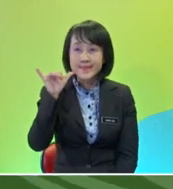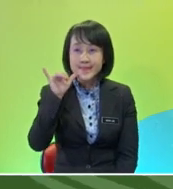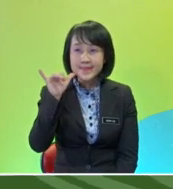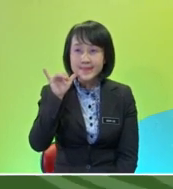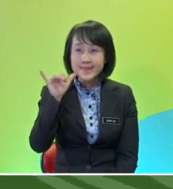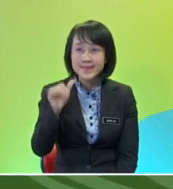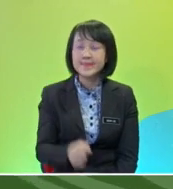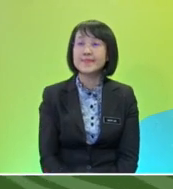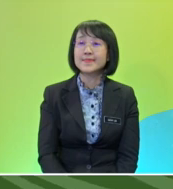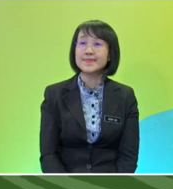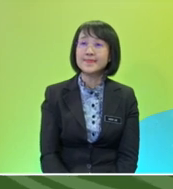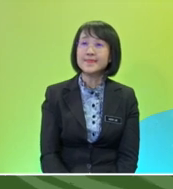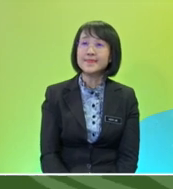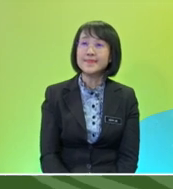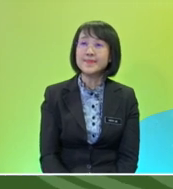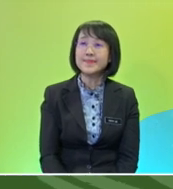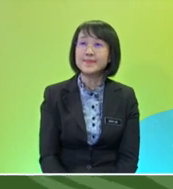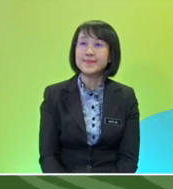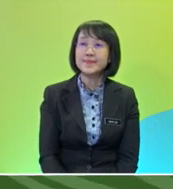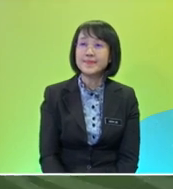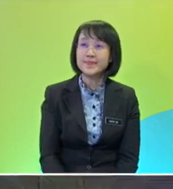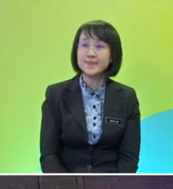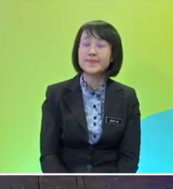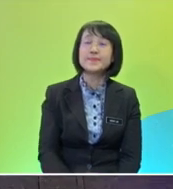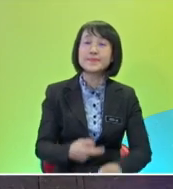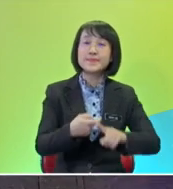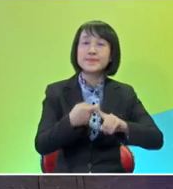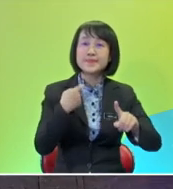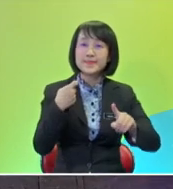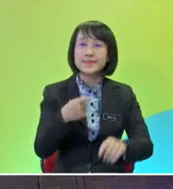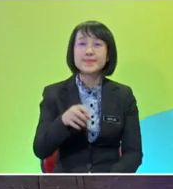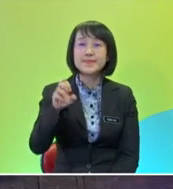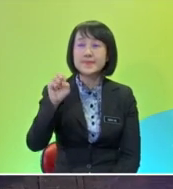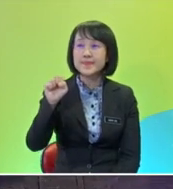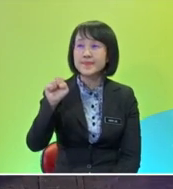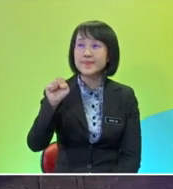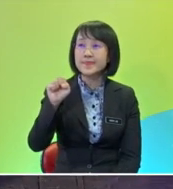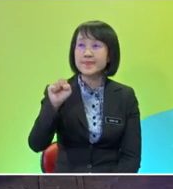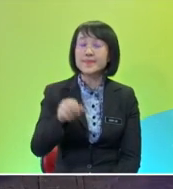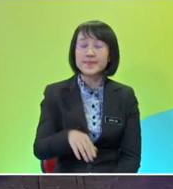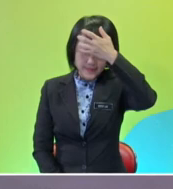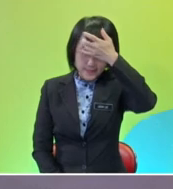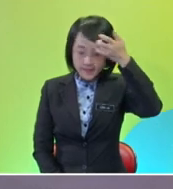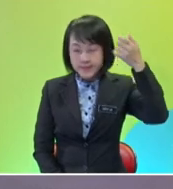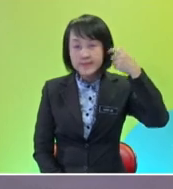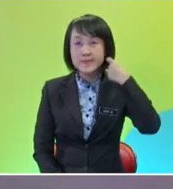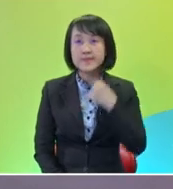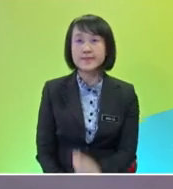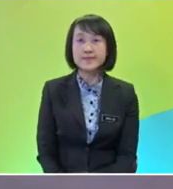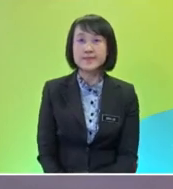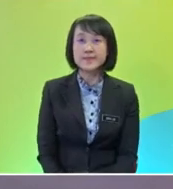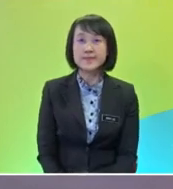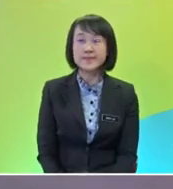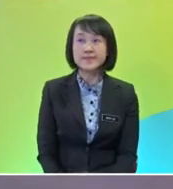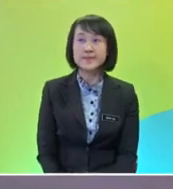hello Yashwini. Wah, mereka pun dari Sekolah Kebangsaan Perempuan Methodist Kelan Selangor ya, cikgu. Sekolah ya, cikgu. Ya. Baiklah Cikgu Nancy,